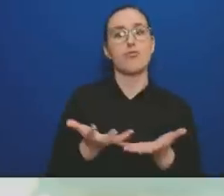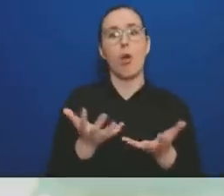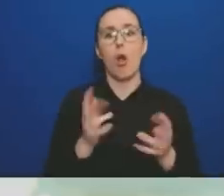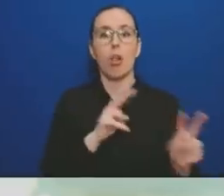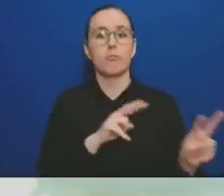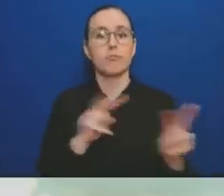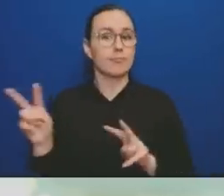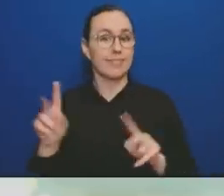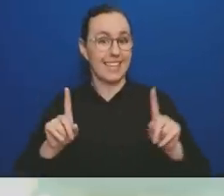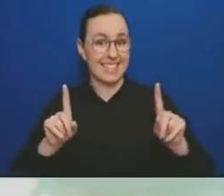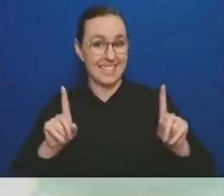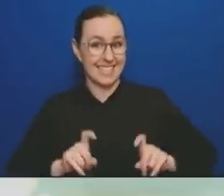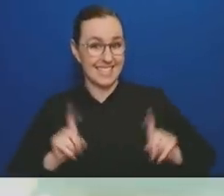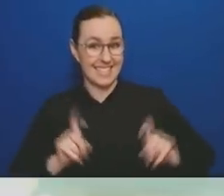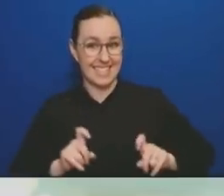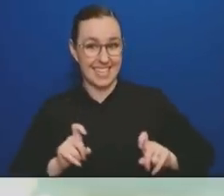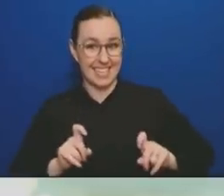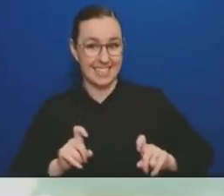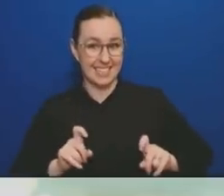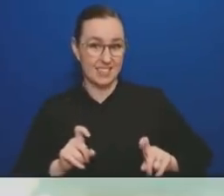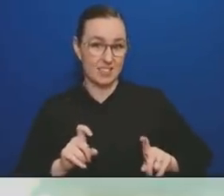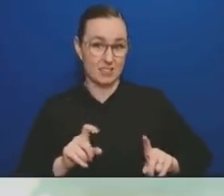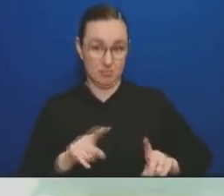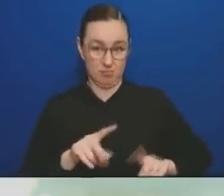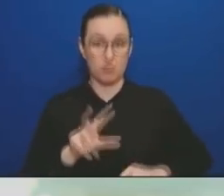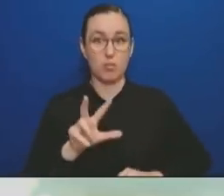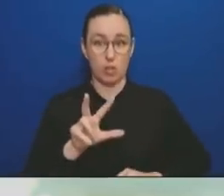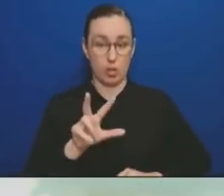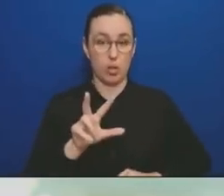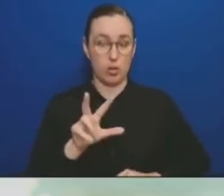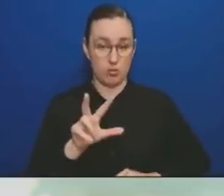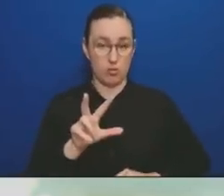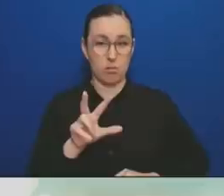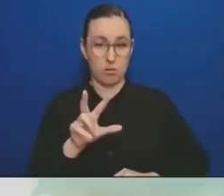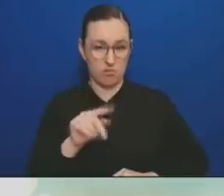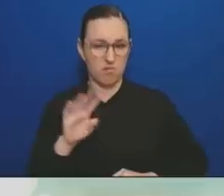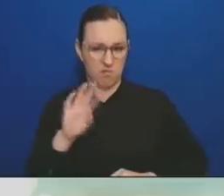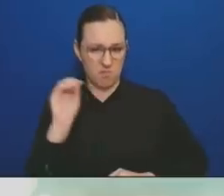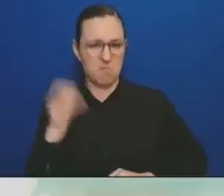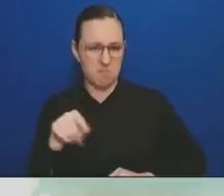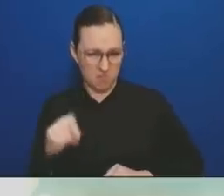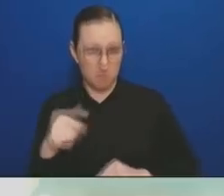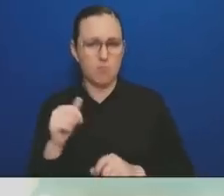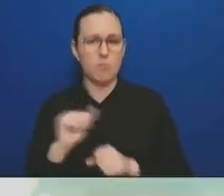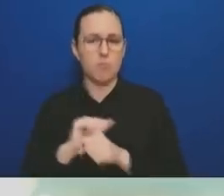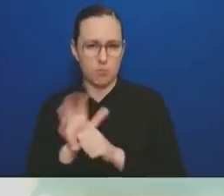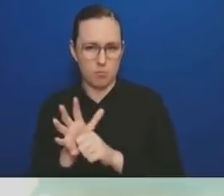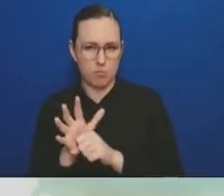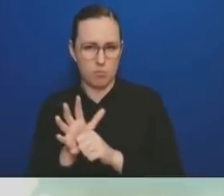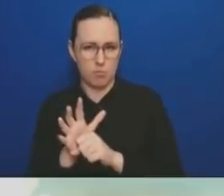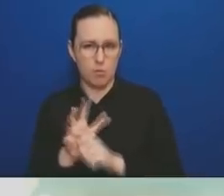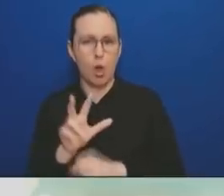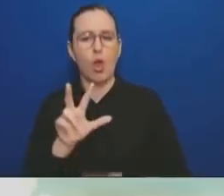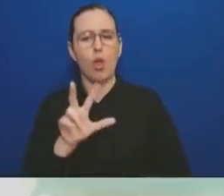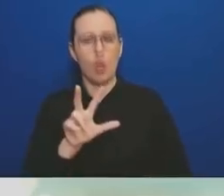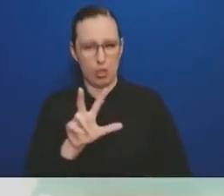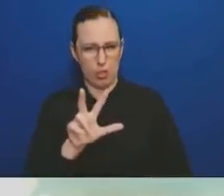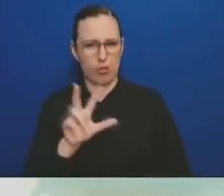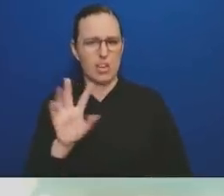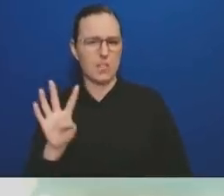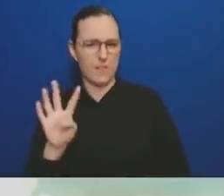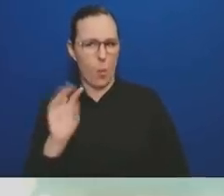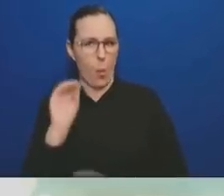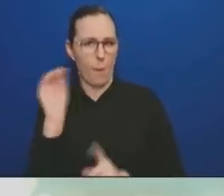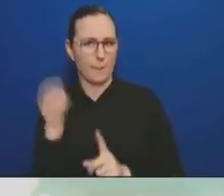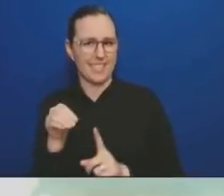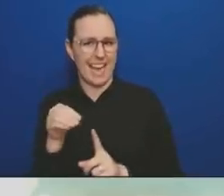3 or 4% in the society based on our PCR testing as a sample of the overall society of people, and that